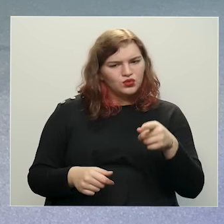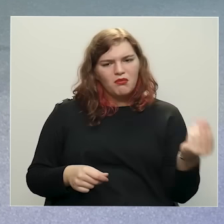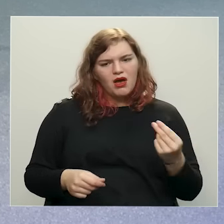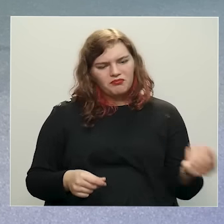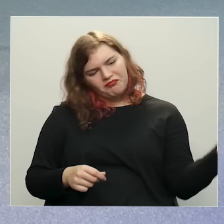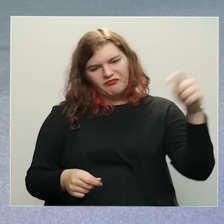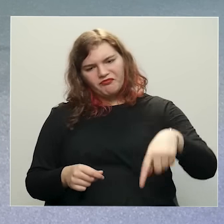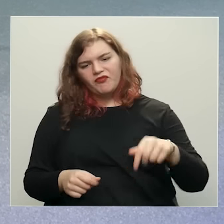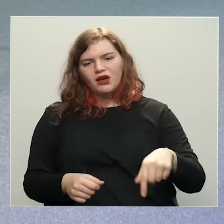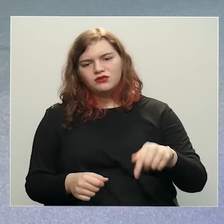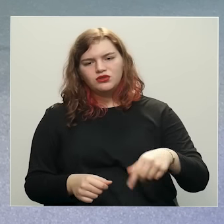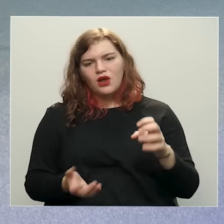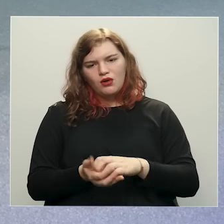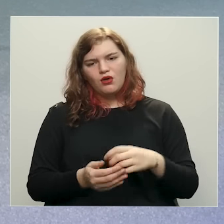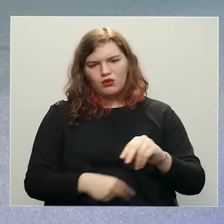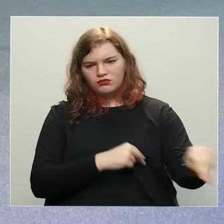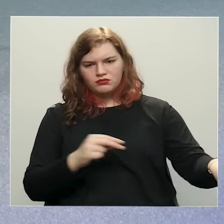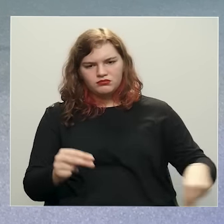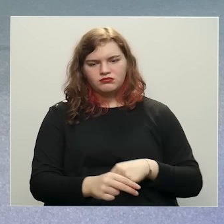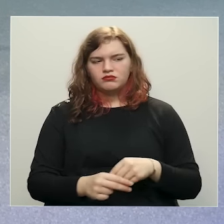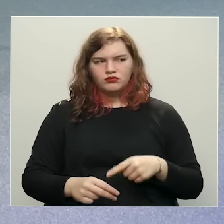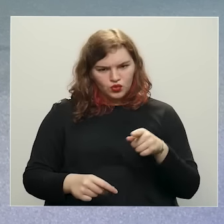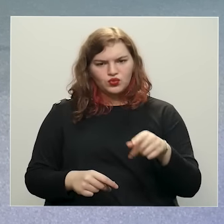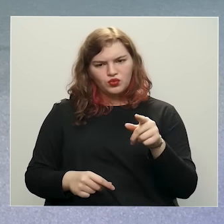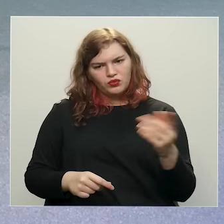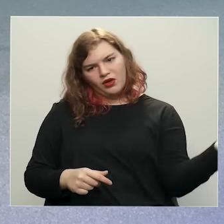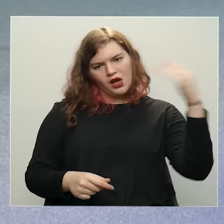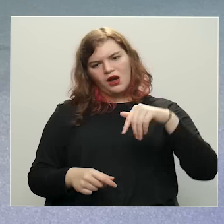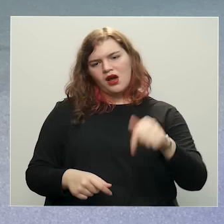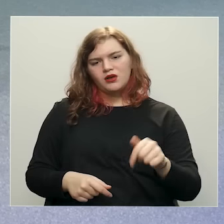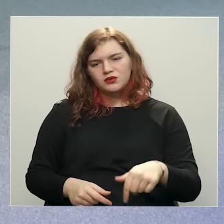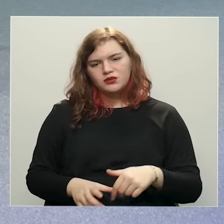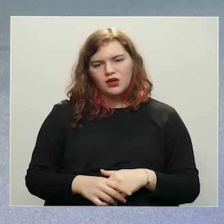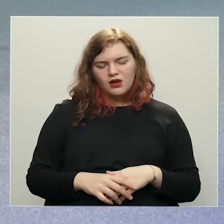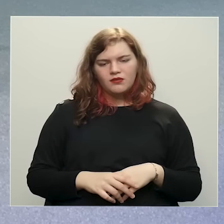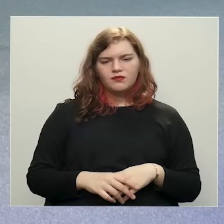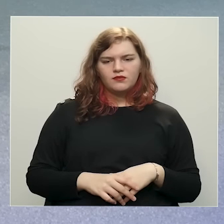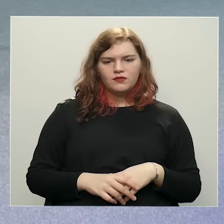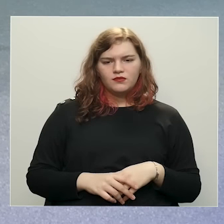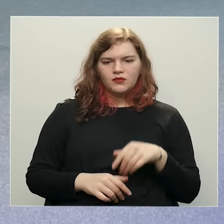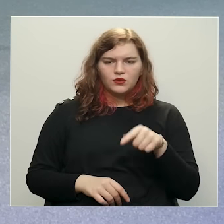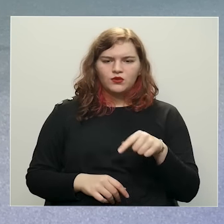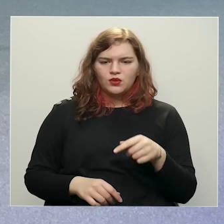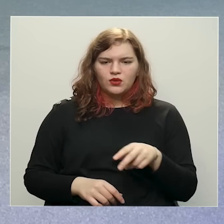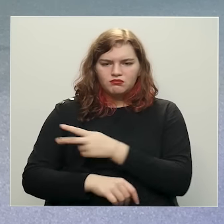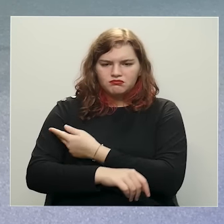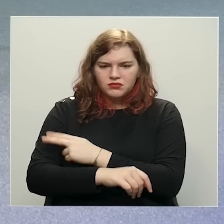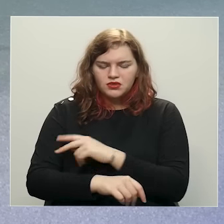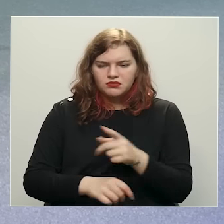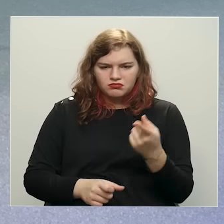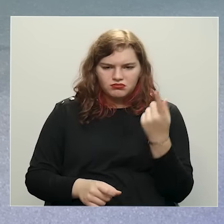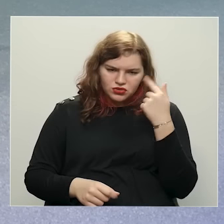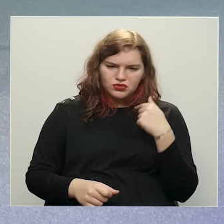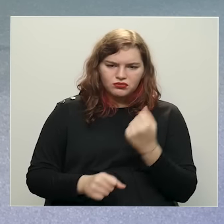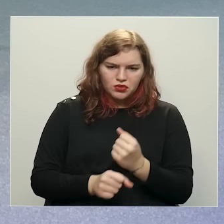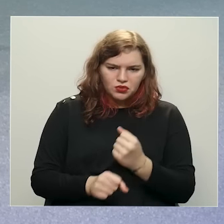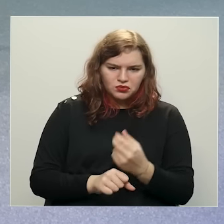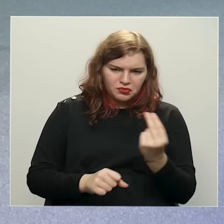să fii aici. Eu? Da, tu trebuie să fii aici. Tu trebuie să fii aici, că tu ești și meserea și nu, nu, nu.